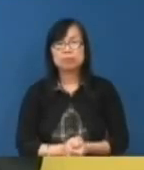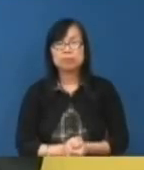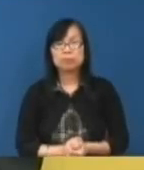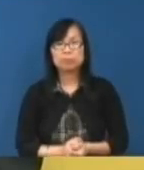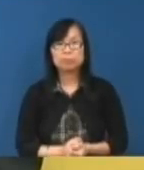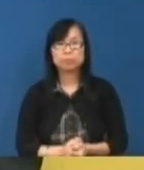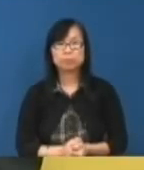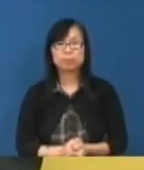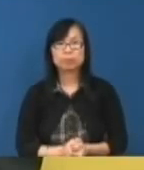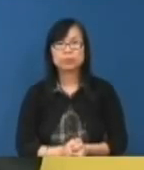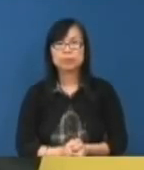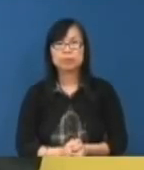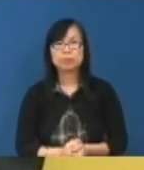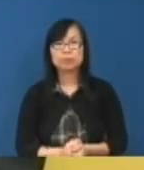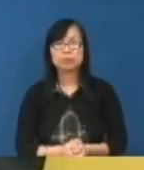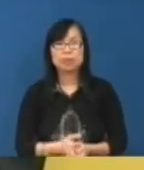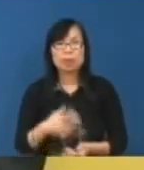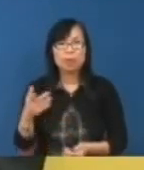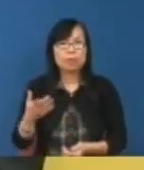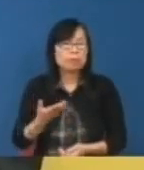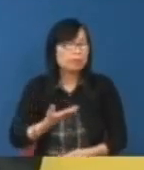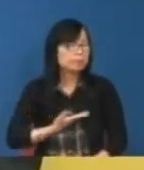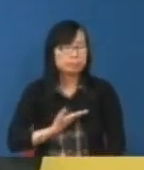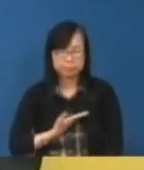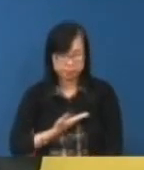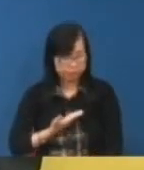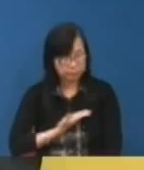即係無奈嘅事情嚟嘅，係咪啊？